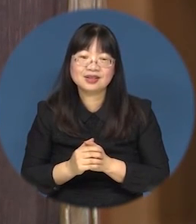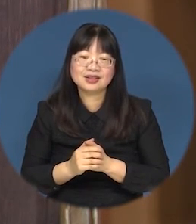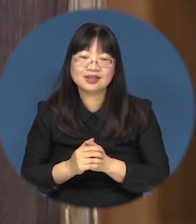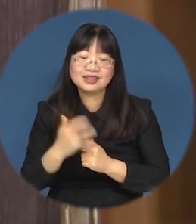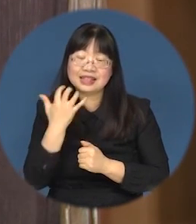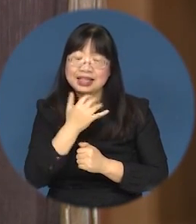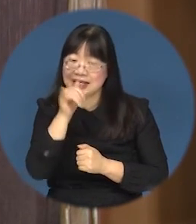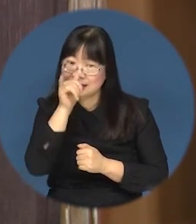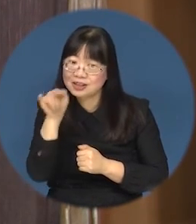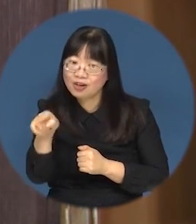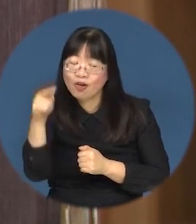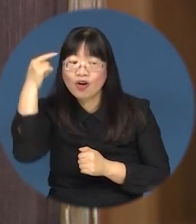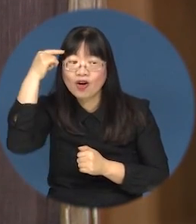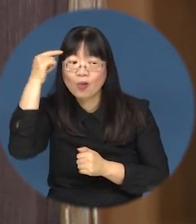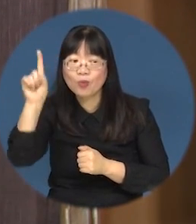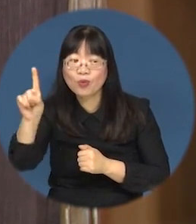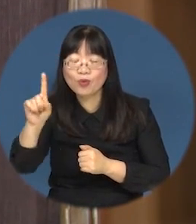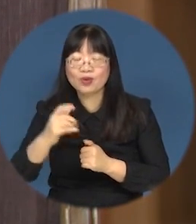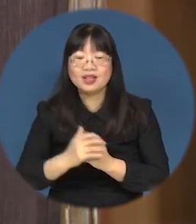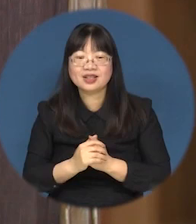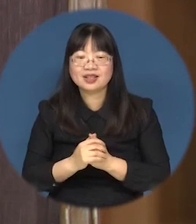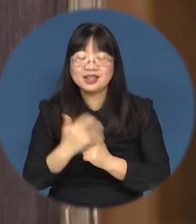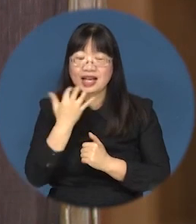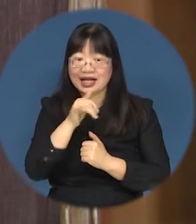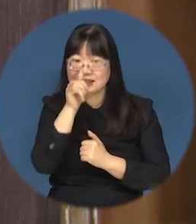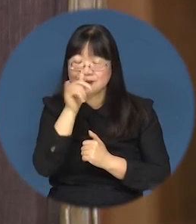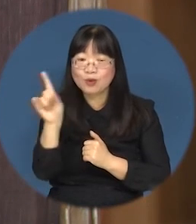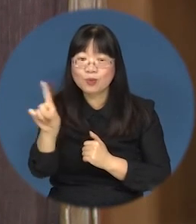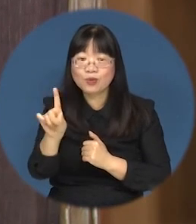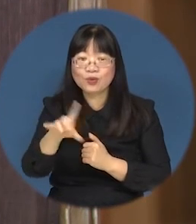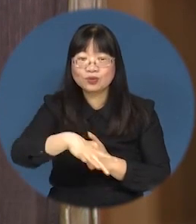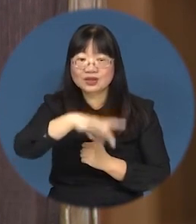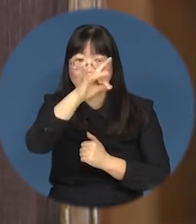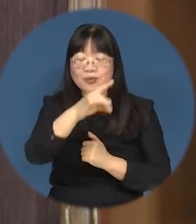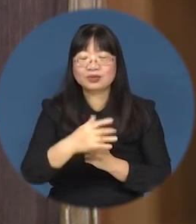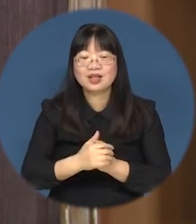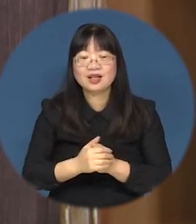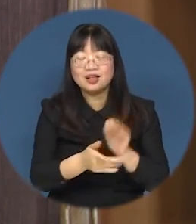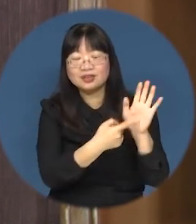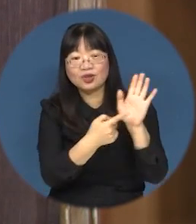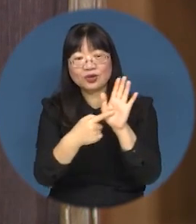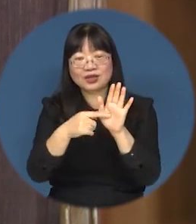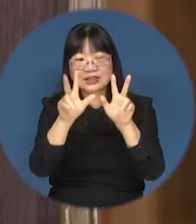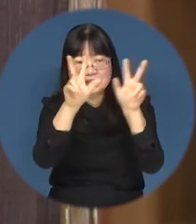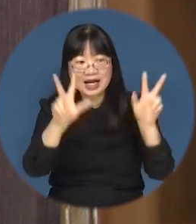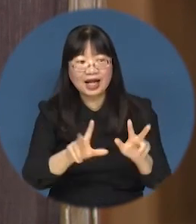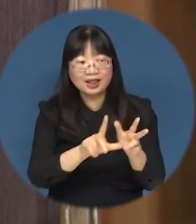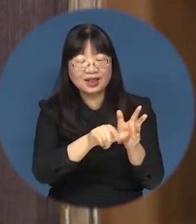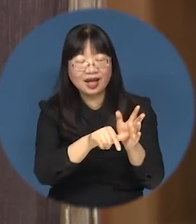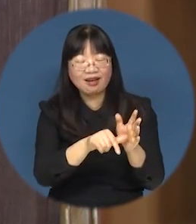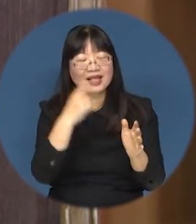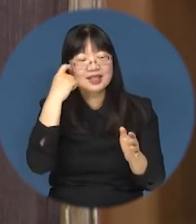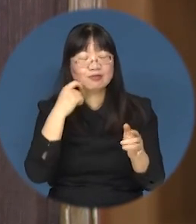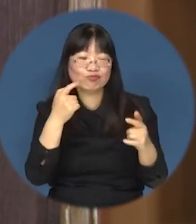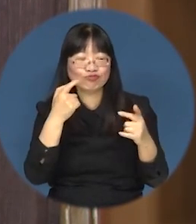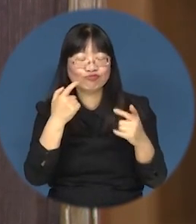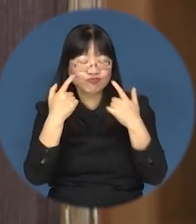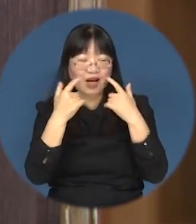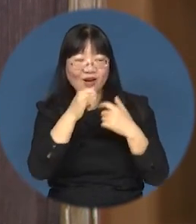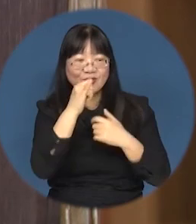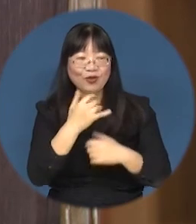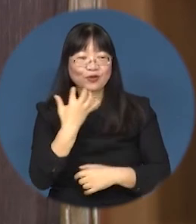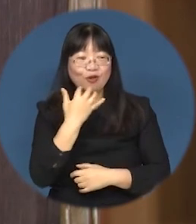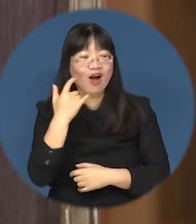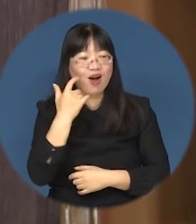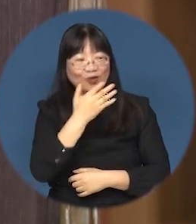칼라는 제가 생각하기에 예. 칼라는 처음에 전시하고 올 때는 다 와닿는 게 있겠죠.